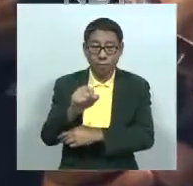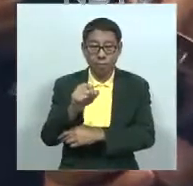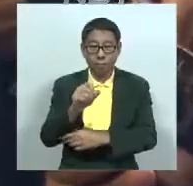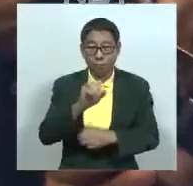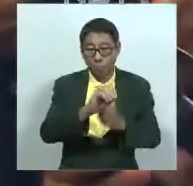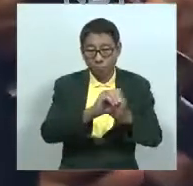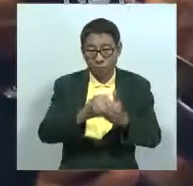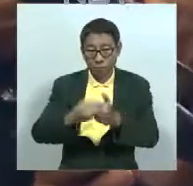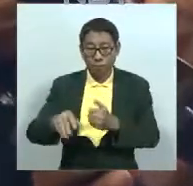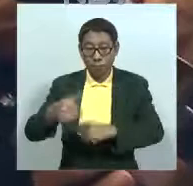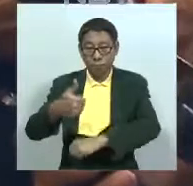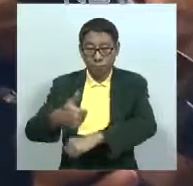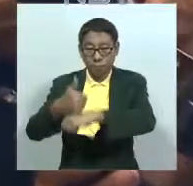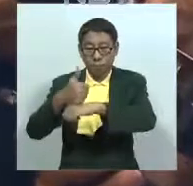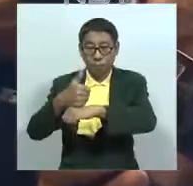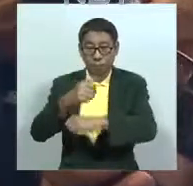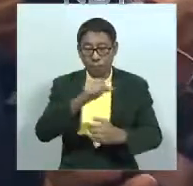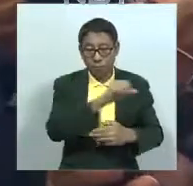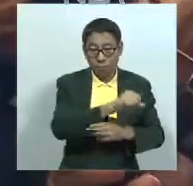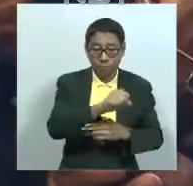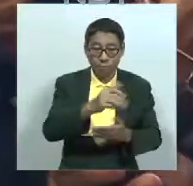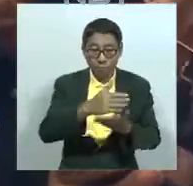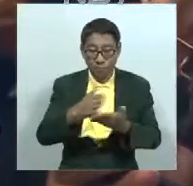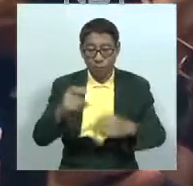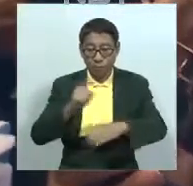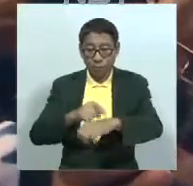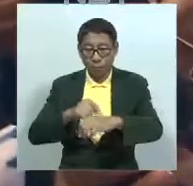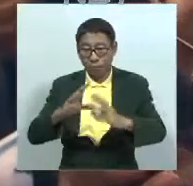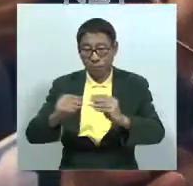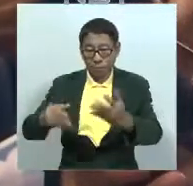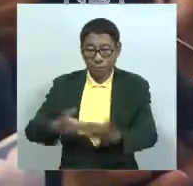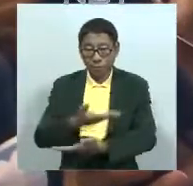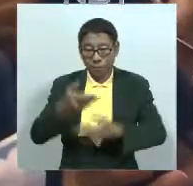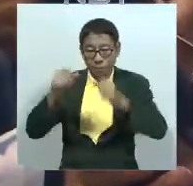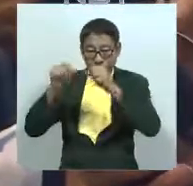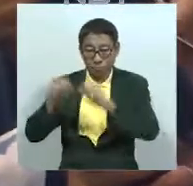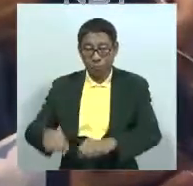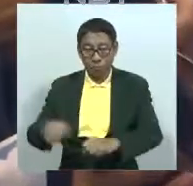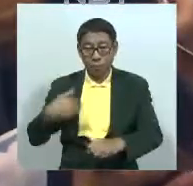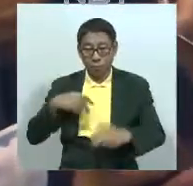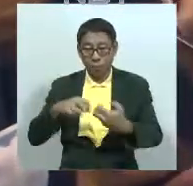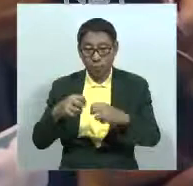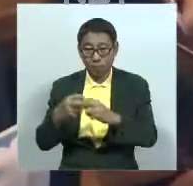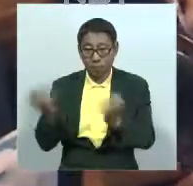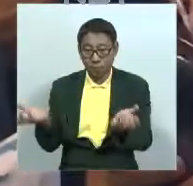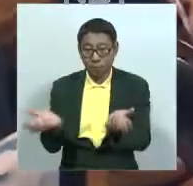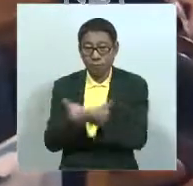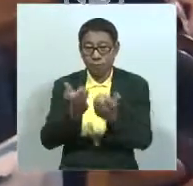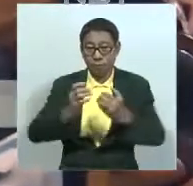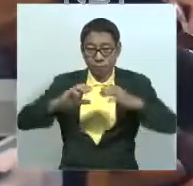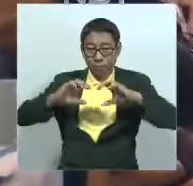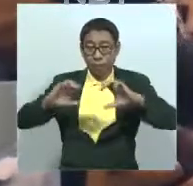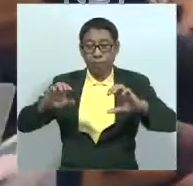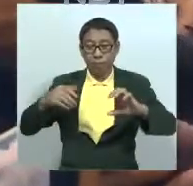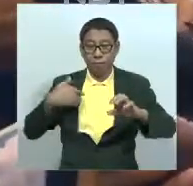ก็แนะให้รัฐมนตรีที่เป็นส.ส.จัดสรรเวลาเข้ามาประชุมสภาและลงมติเพื่อไม่ให้ส่งผลกระทบต่อเสถียรภาพของรัฐบ